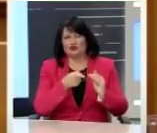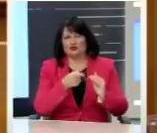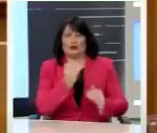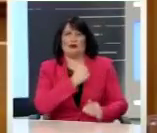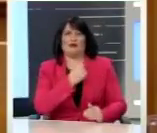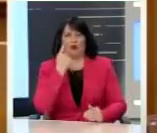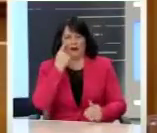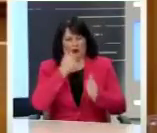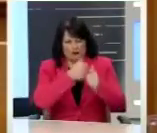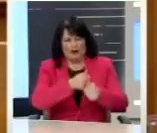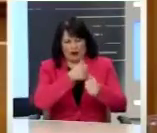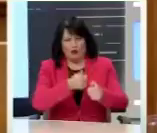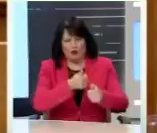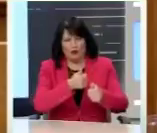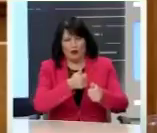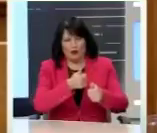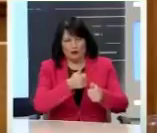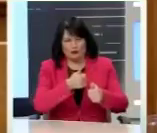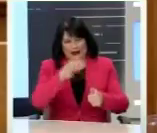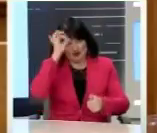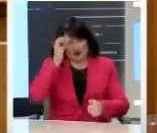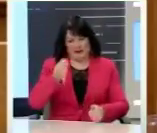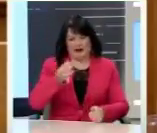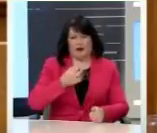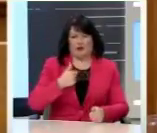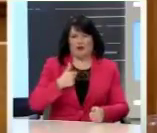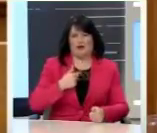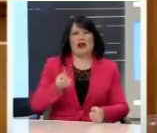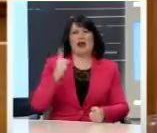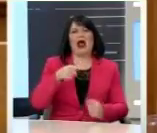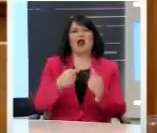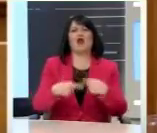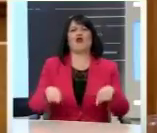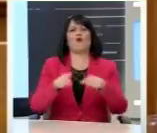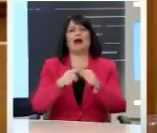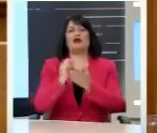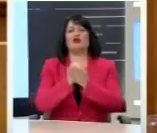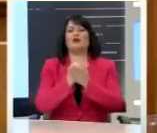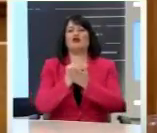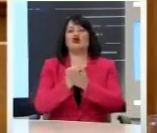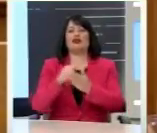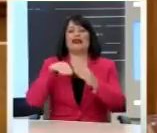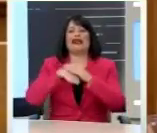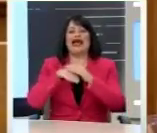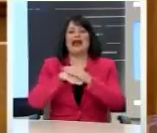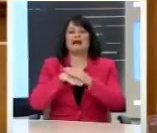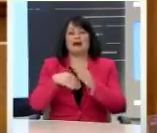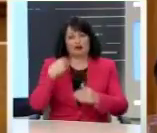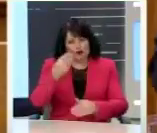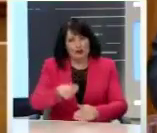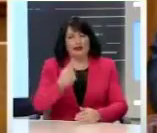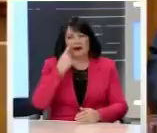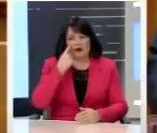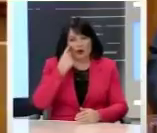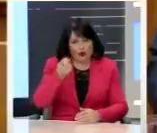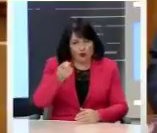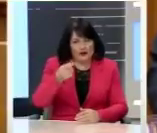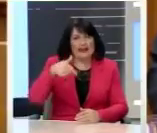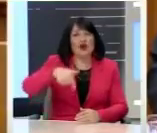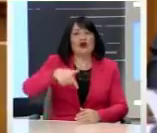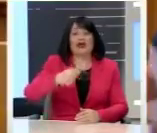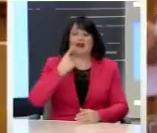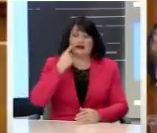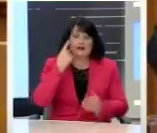μου. Έκλεισα το μάτι και το πλήρωσα με την κάρτα μου, το οποίο το καταθέτω, ήθελα να το δει ο